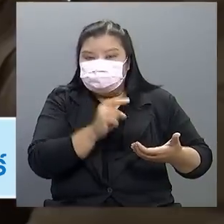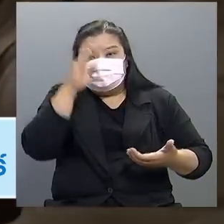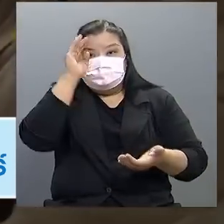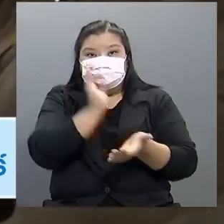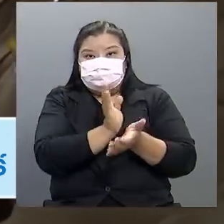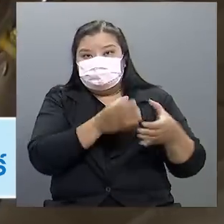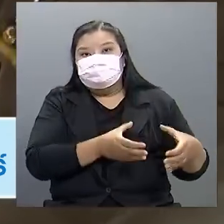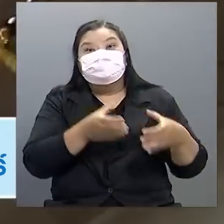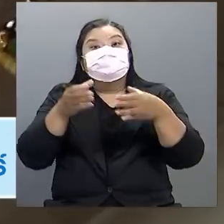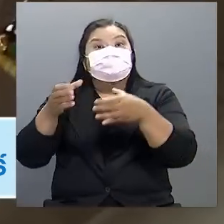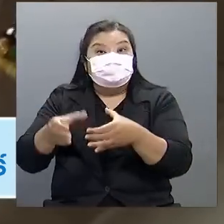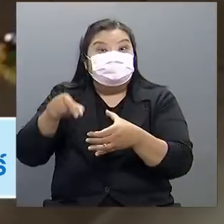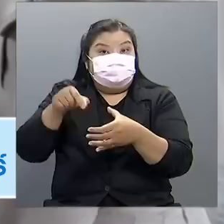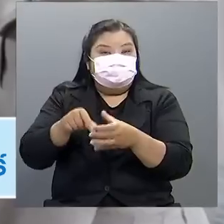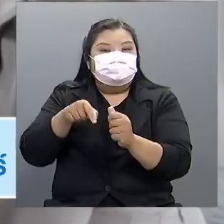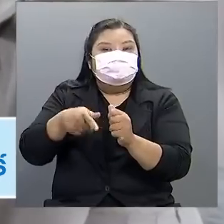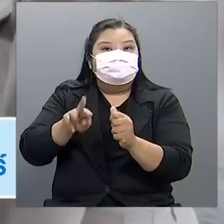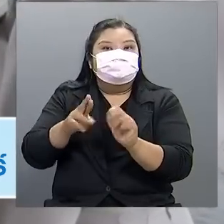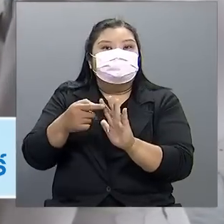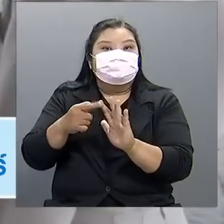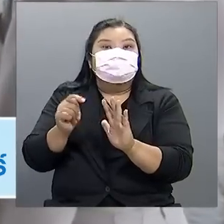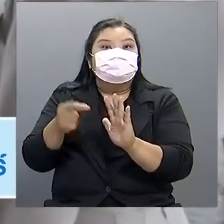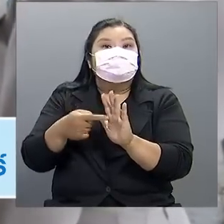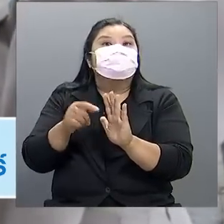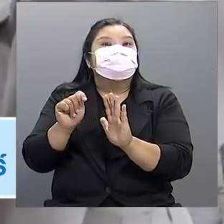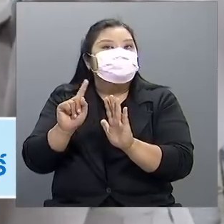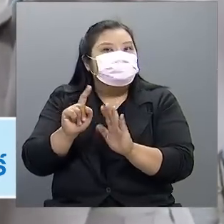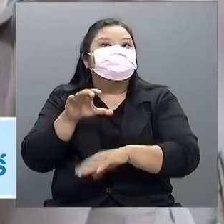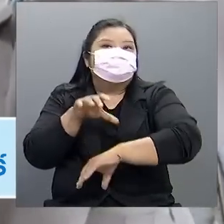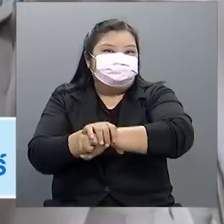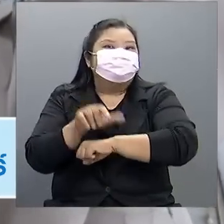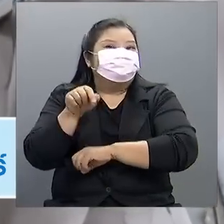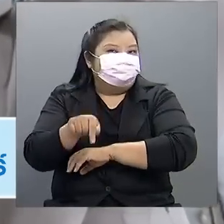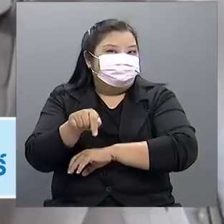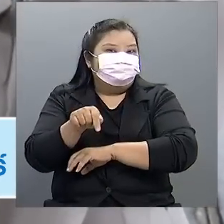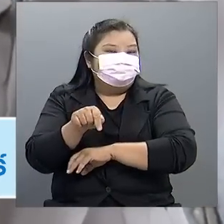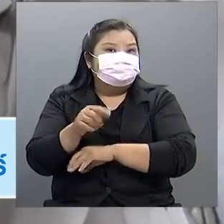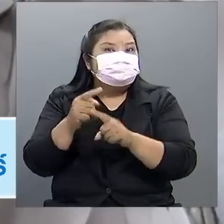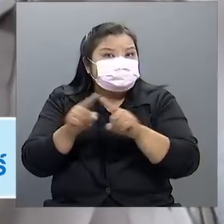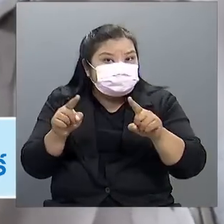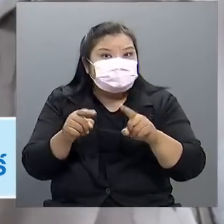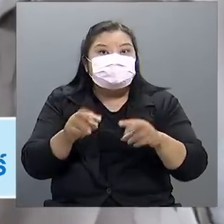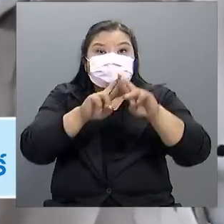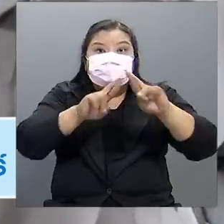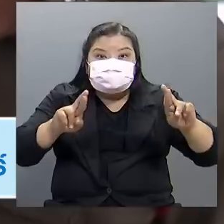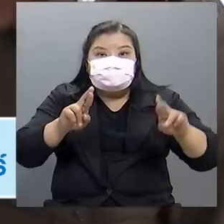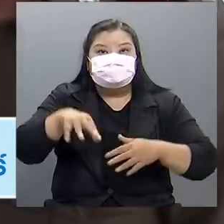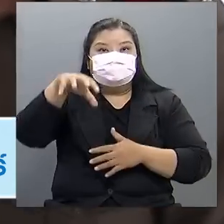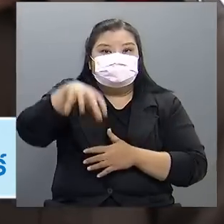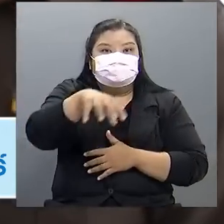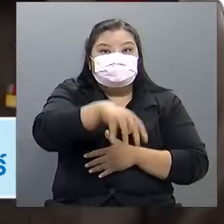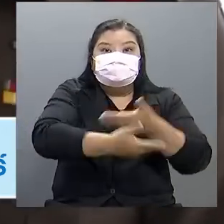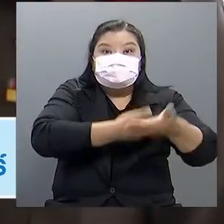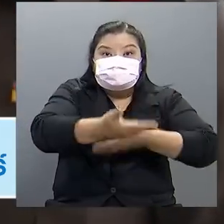รณปราศาทเพื่อดำเนินคดีกันต่อไปนะคะสวการส่ตวร้ค้าเจ้หนัยก้สอมต้มที่ผ่านมาี้